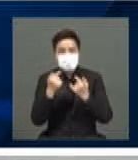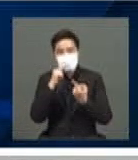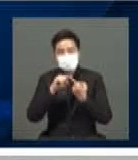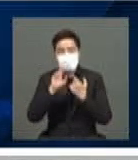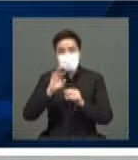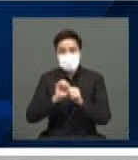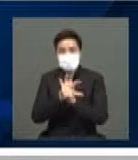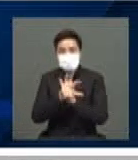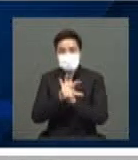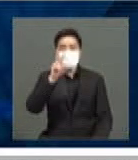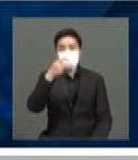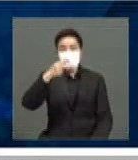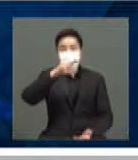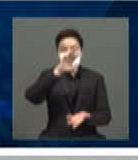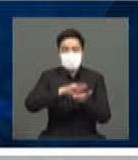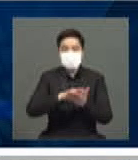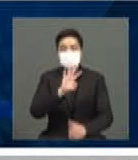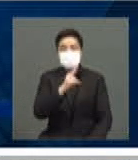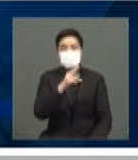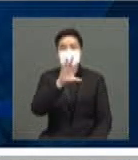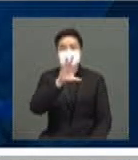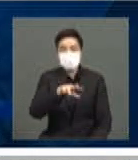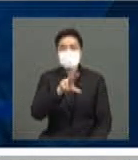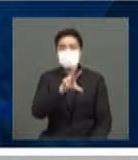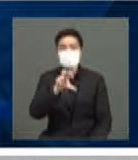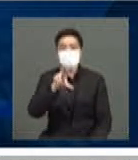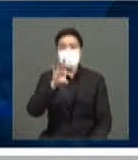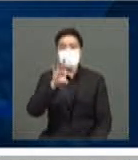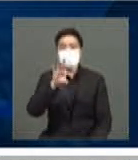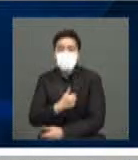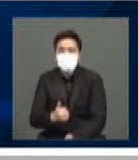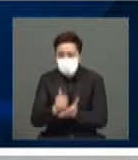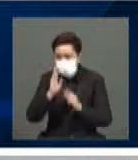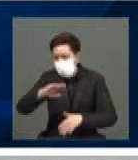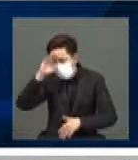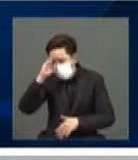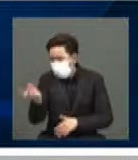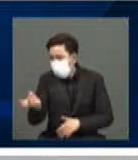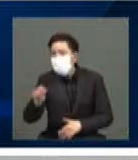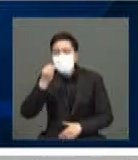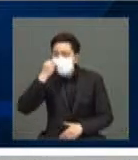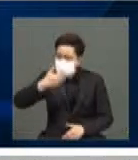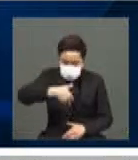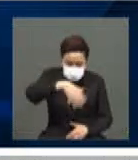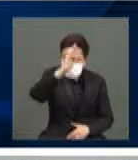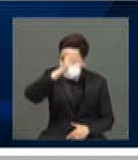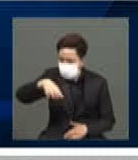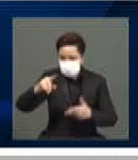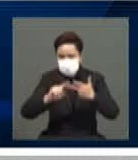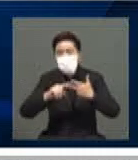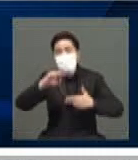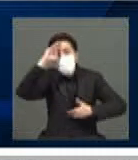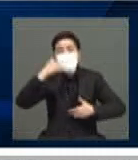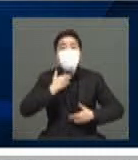การคุมเข้มสงกรานต์นะคะก็แต่ดูท่าแล้วอาจจะไม่ได้แบบมีมาตร